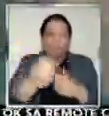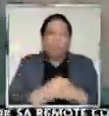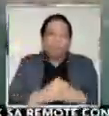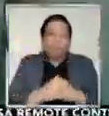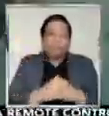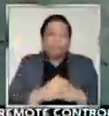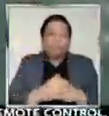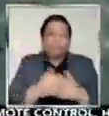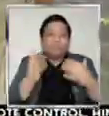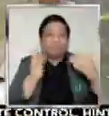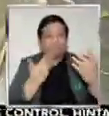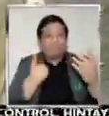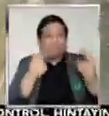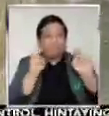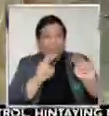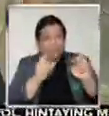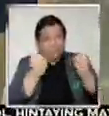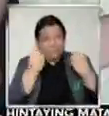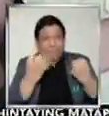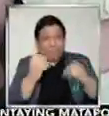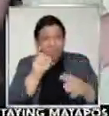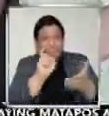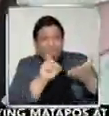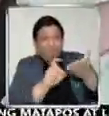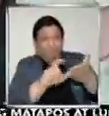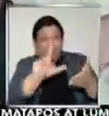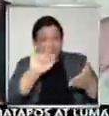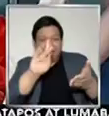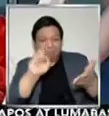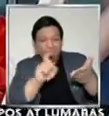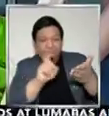Umani na yan ng libo-libong likes online.